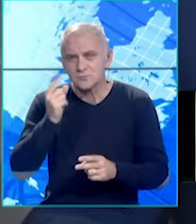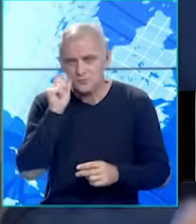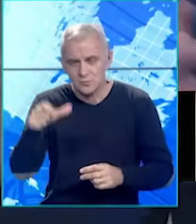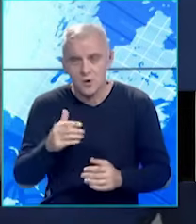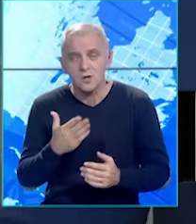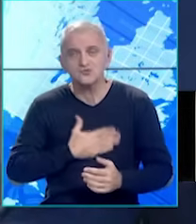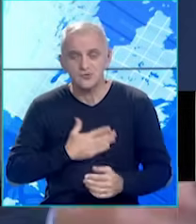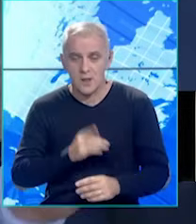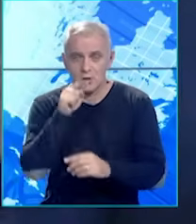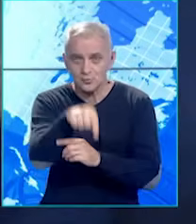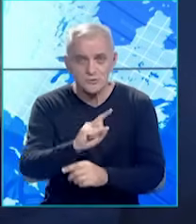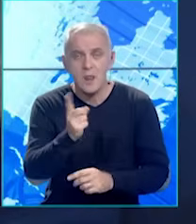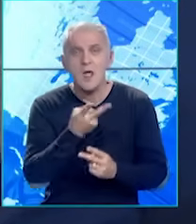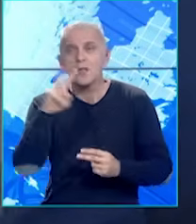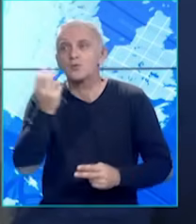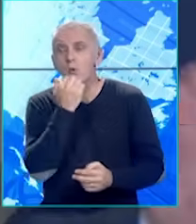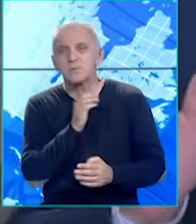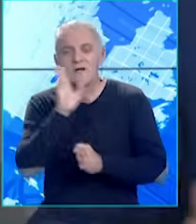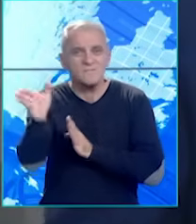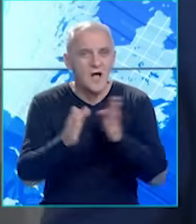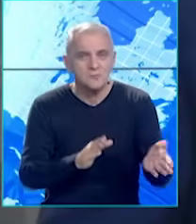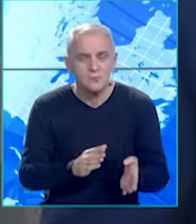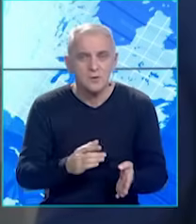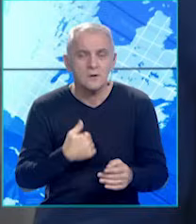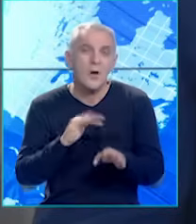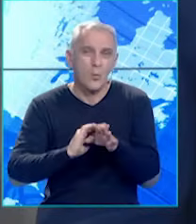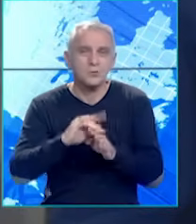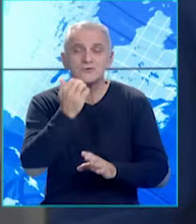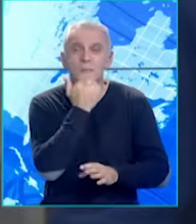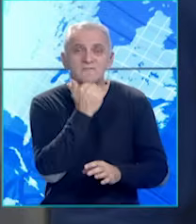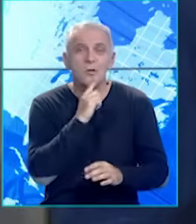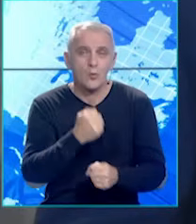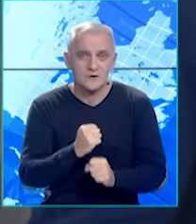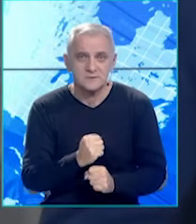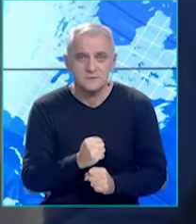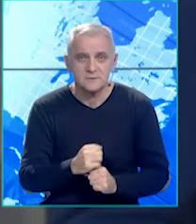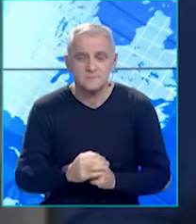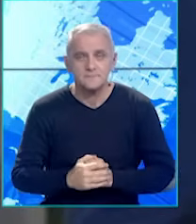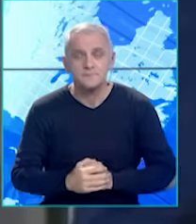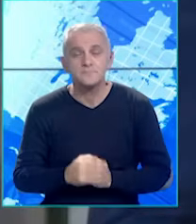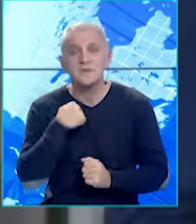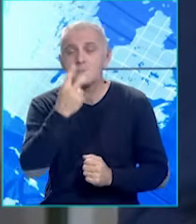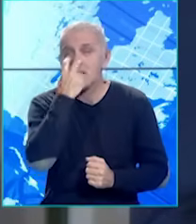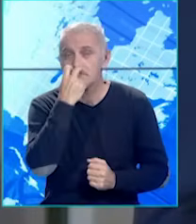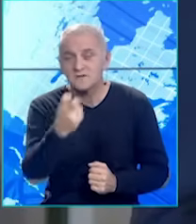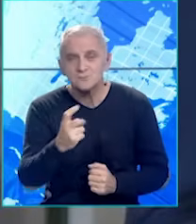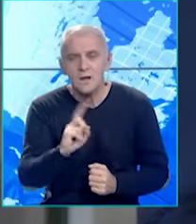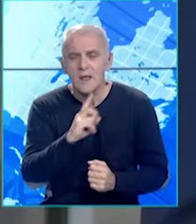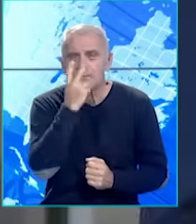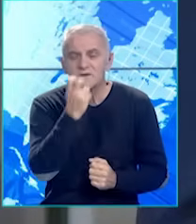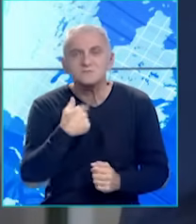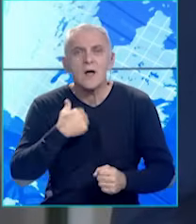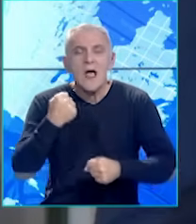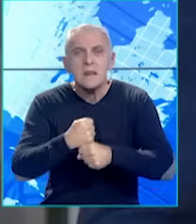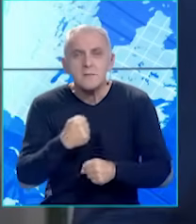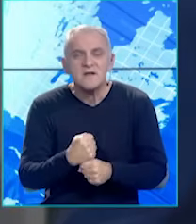liječi, da ne idu po drugim ustanovama, po privatnim, nek mi oproste privatnici. Znači da privučemo, ne da privučemo, da